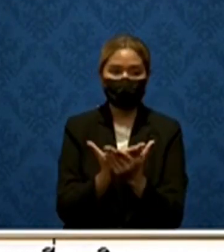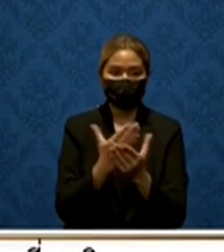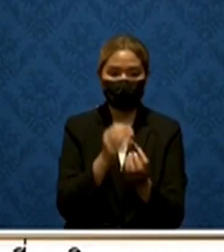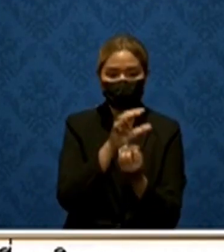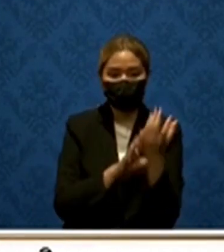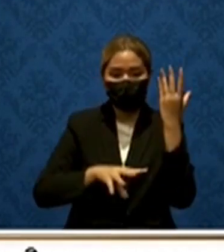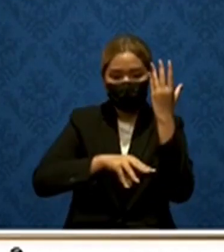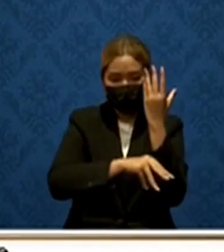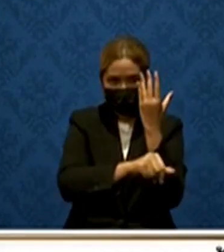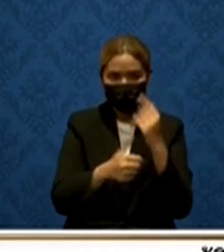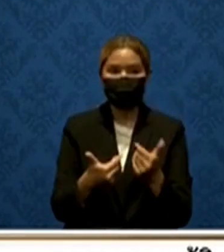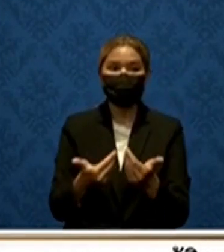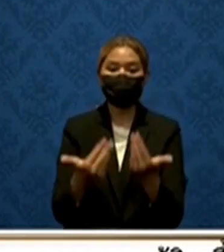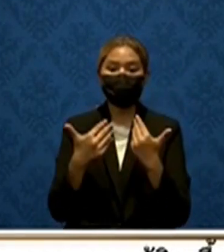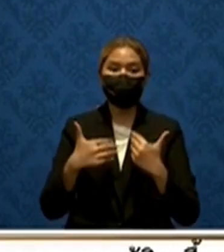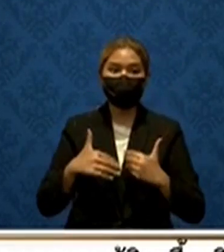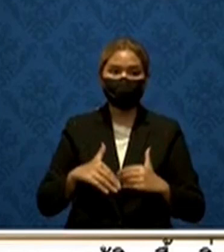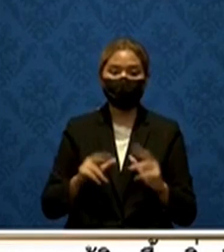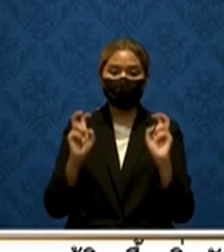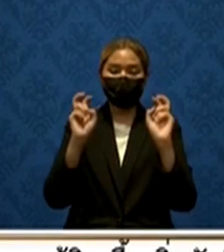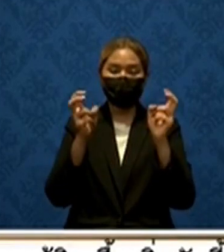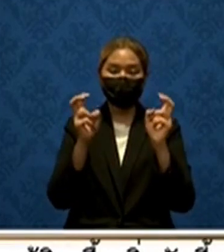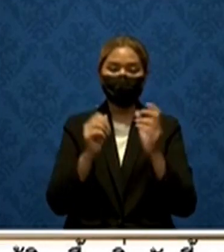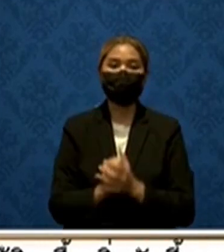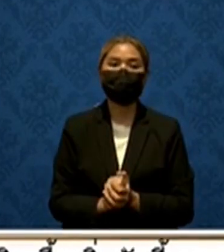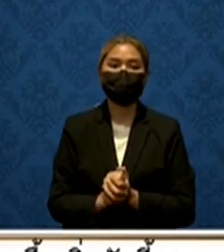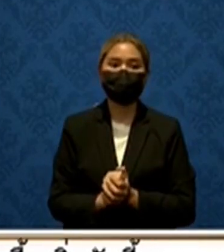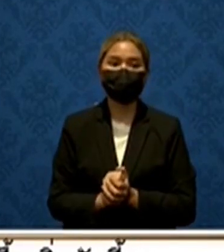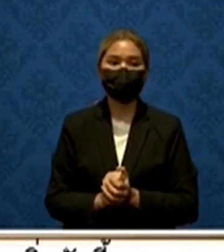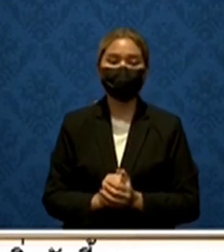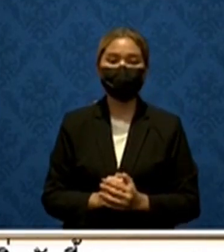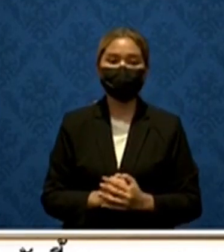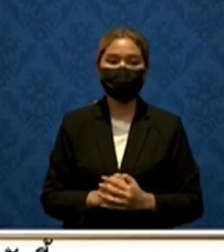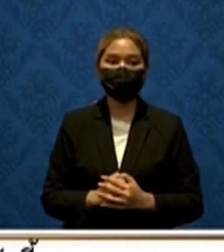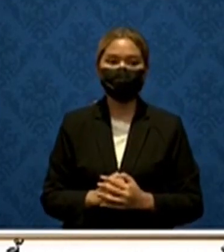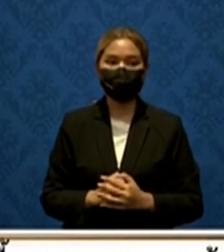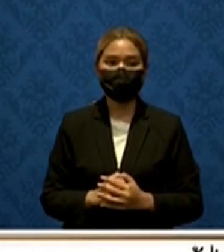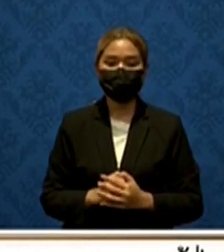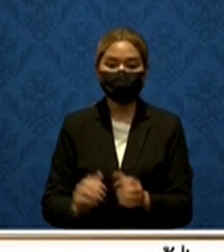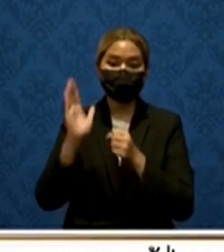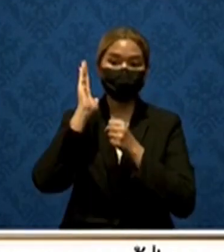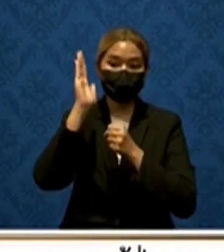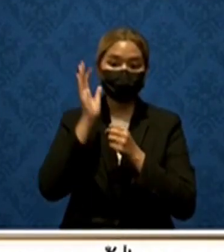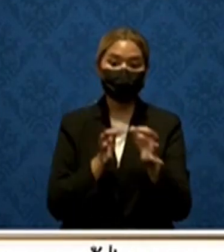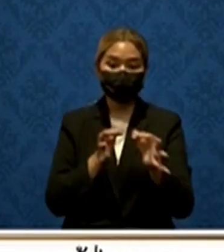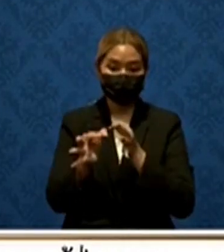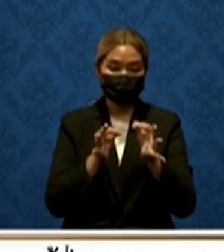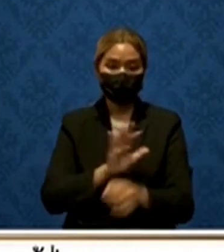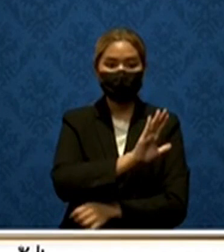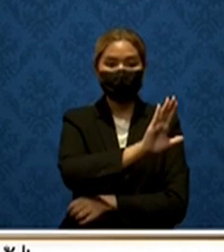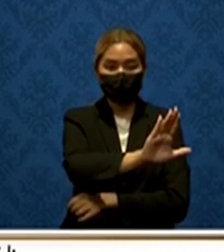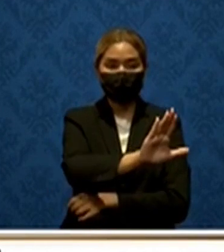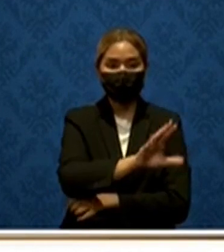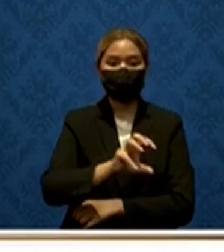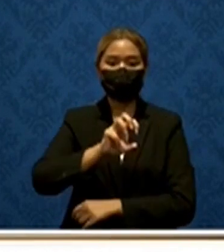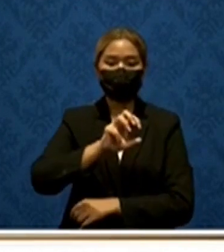ประเด็นหนักก็คือในเรื่องของคำอรุษปรายของเพื่อนสมา museumที่ผมค